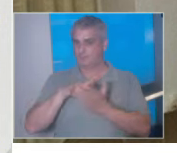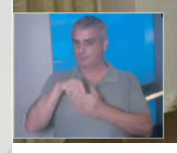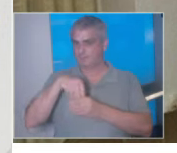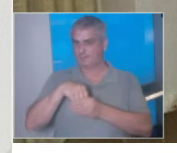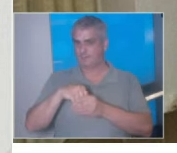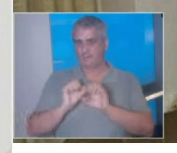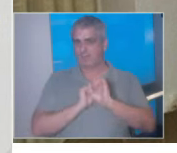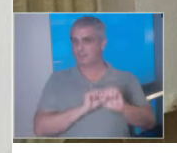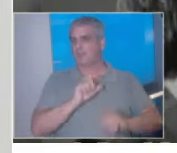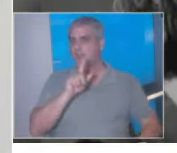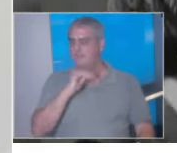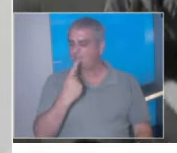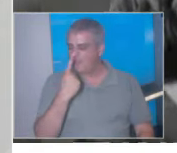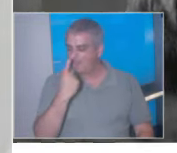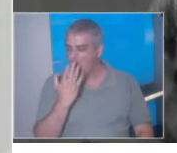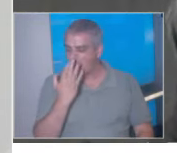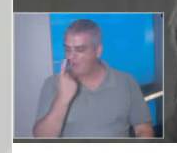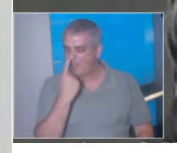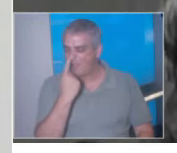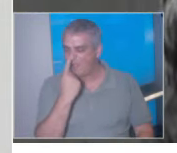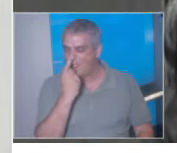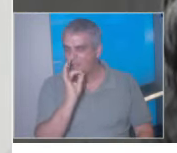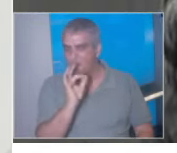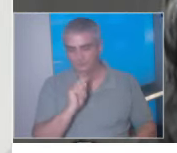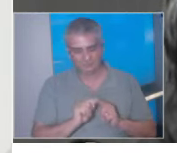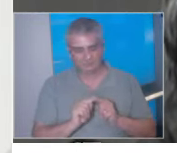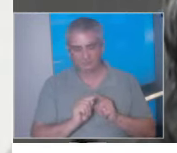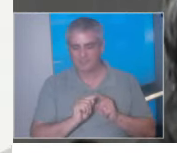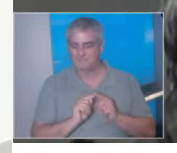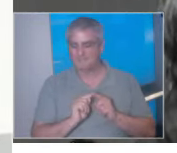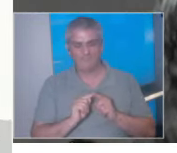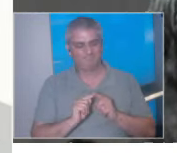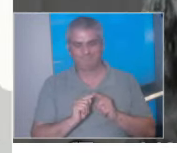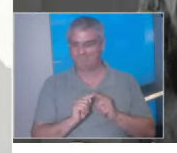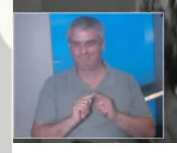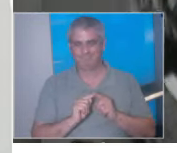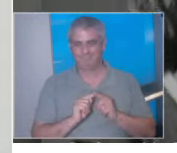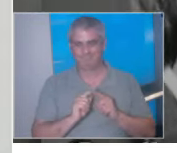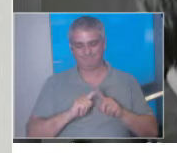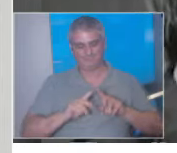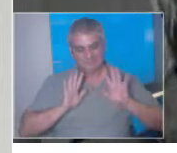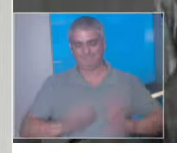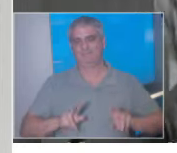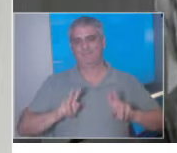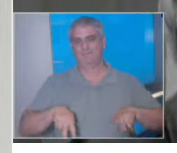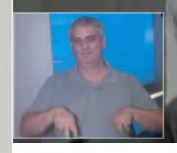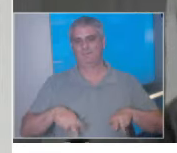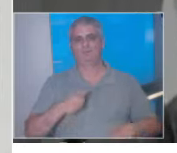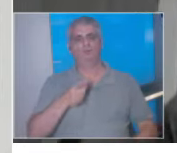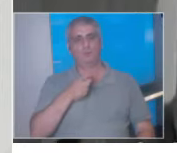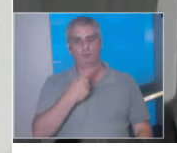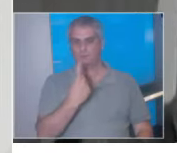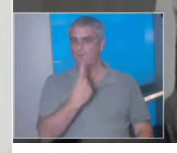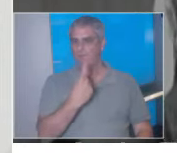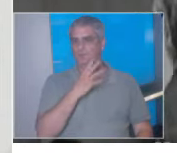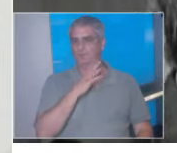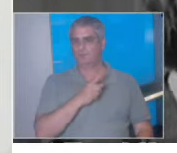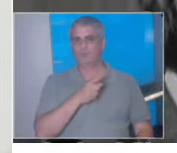במחנה לוי, הריח. הריח הוא סממן הכי מזעני שאפשר להבין. ובאופן כללי,